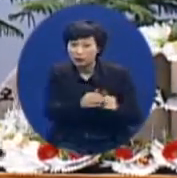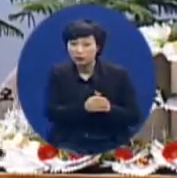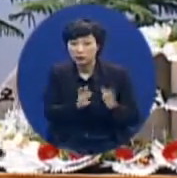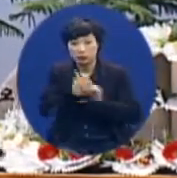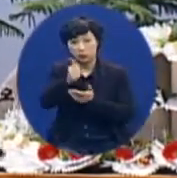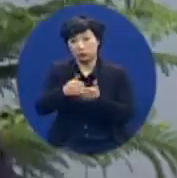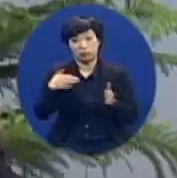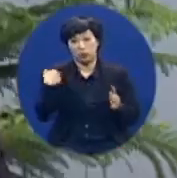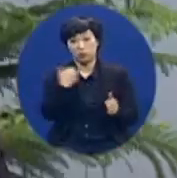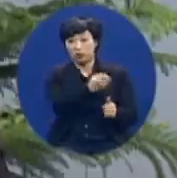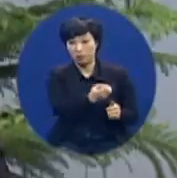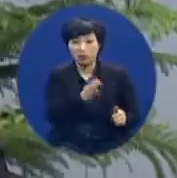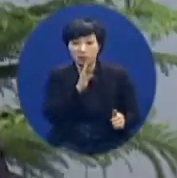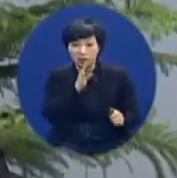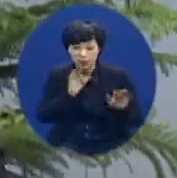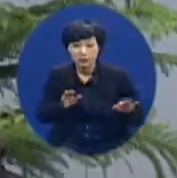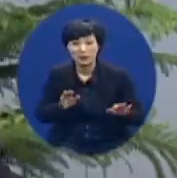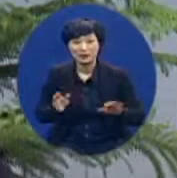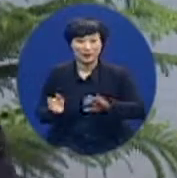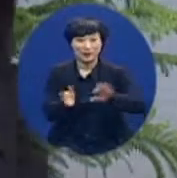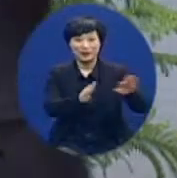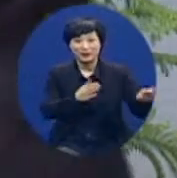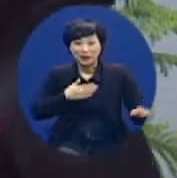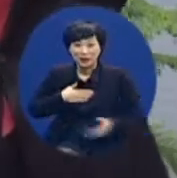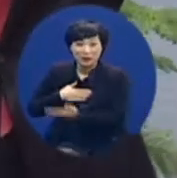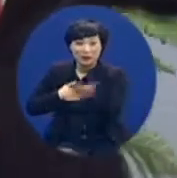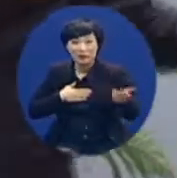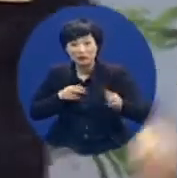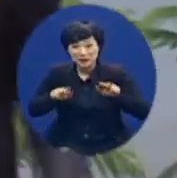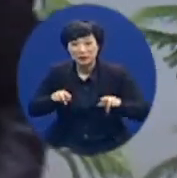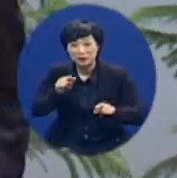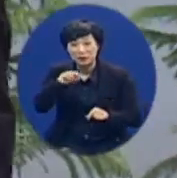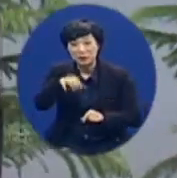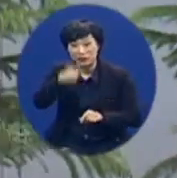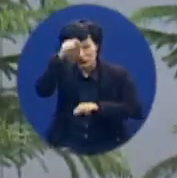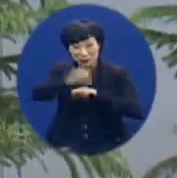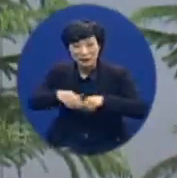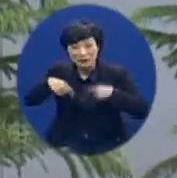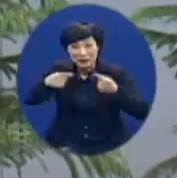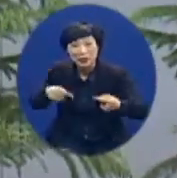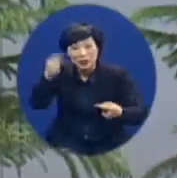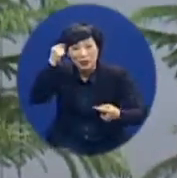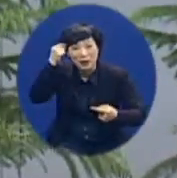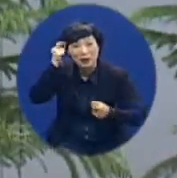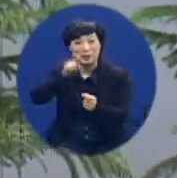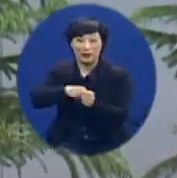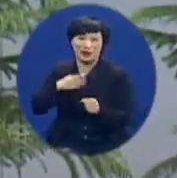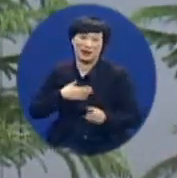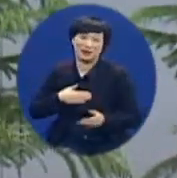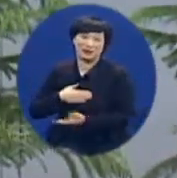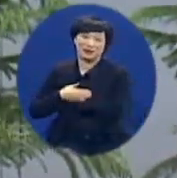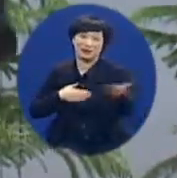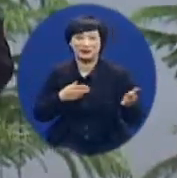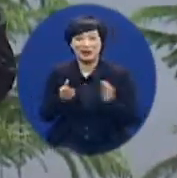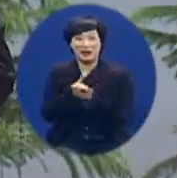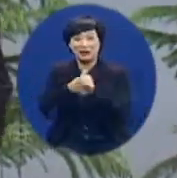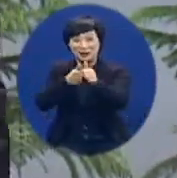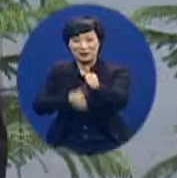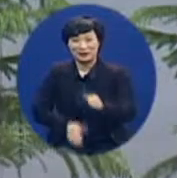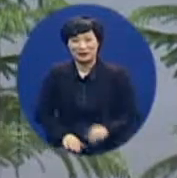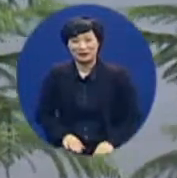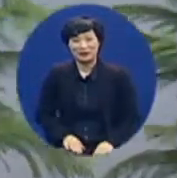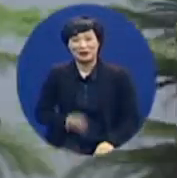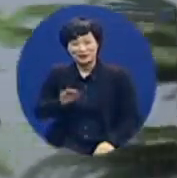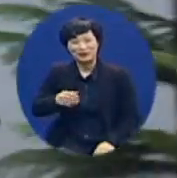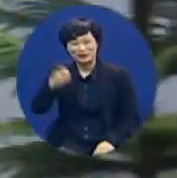있어요 나와 여러분들이 왜 여기 왔나를 아시는 분 아멘 누가 말하기도 우리는